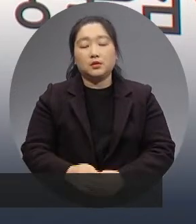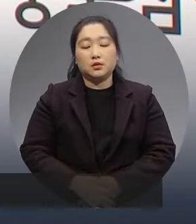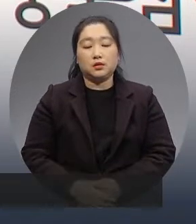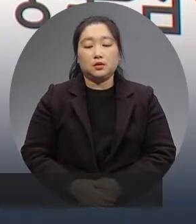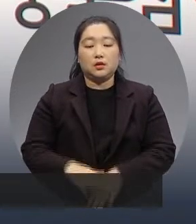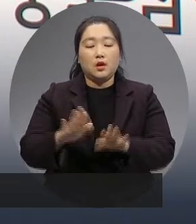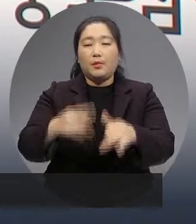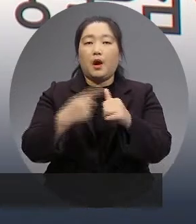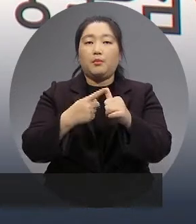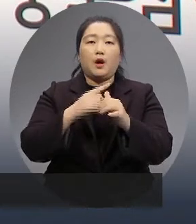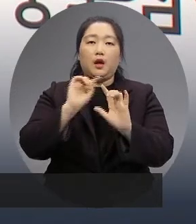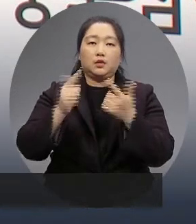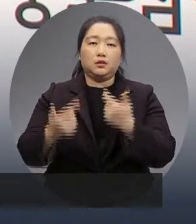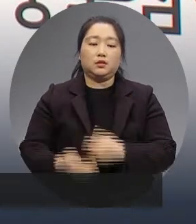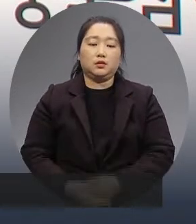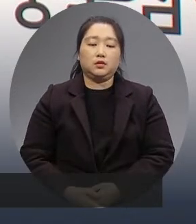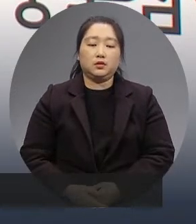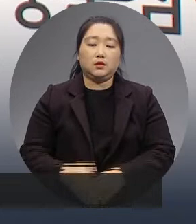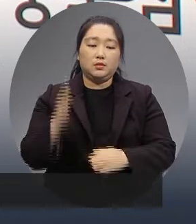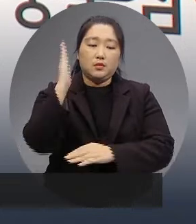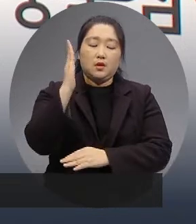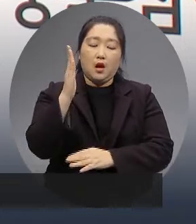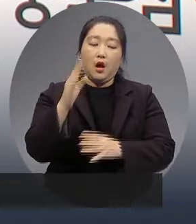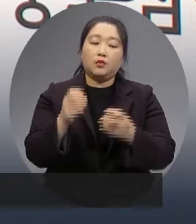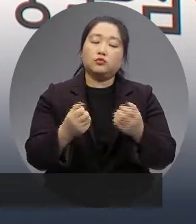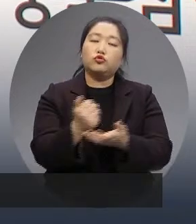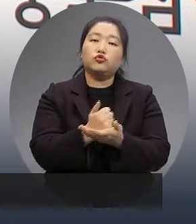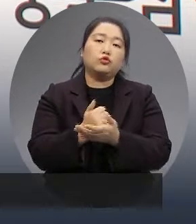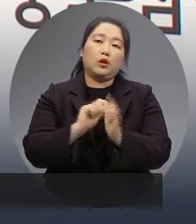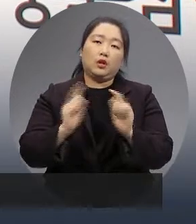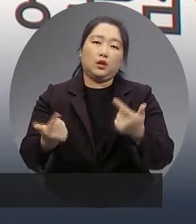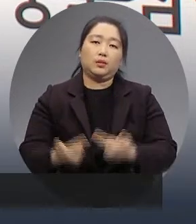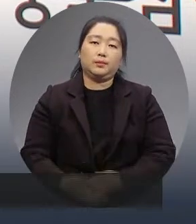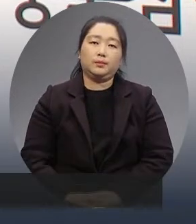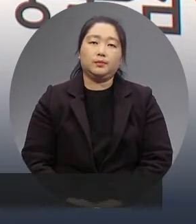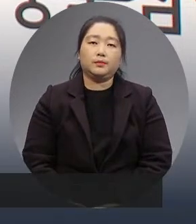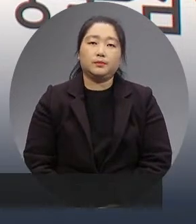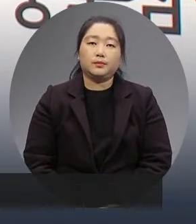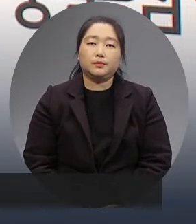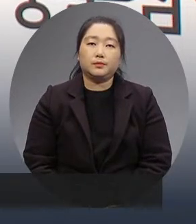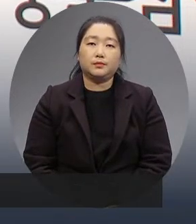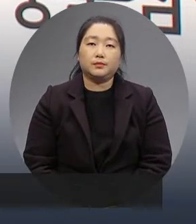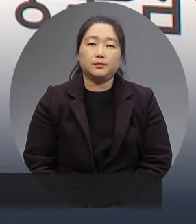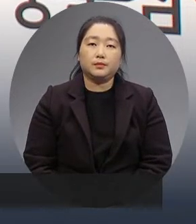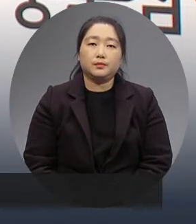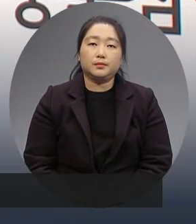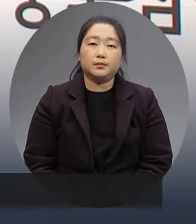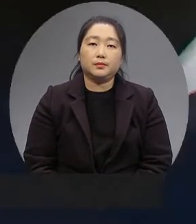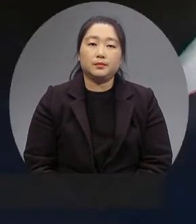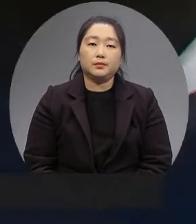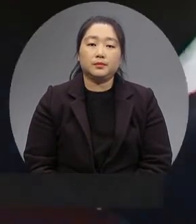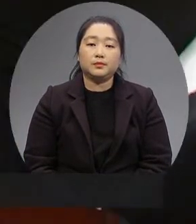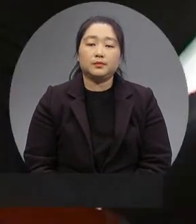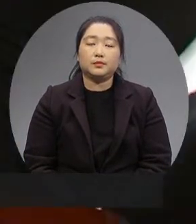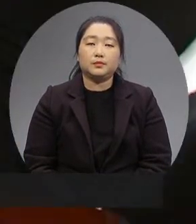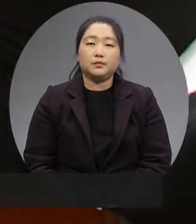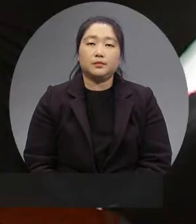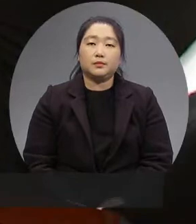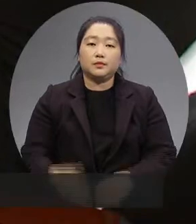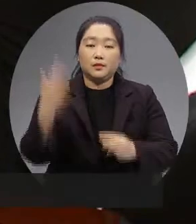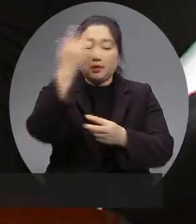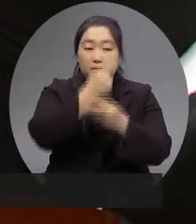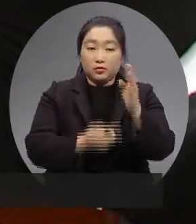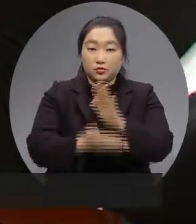많이 있었기 때문에 이번에 발언이나 언행이 결코 우연히 있었던 것은 아니라고 생각되고요.